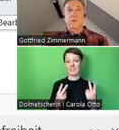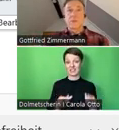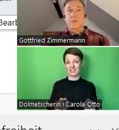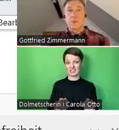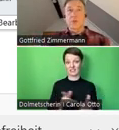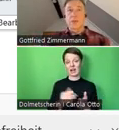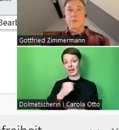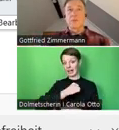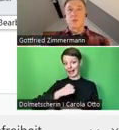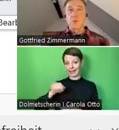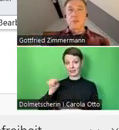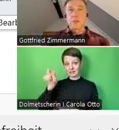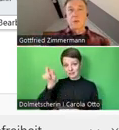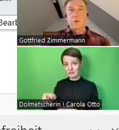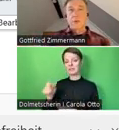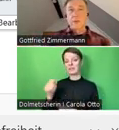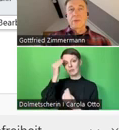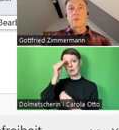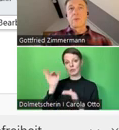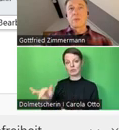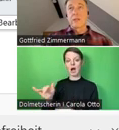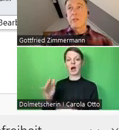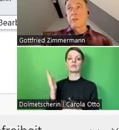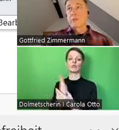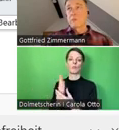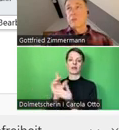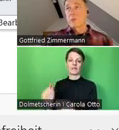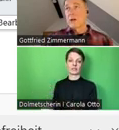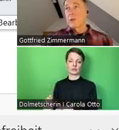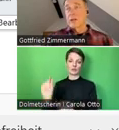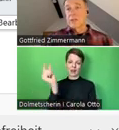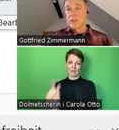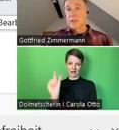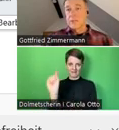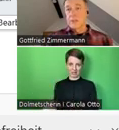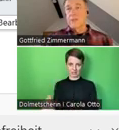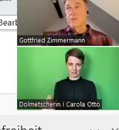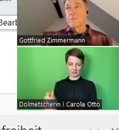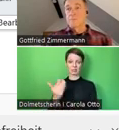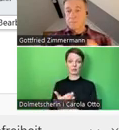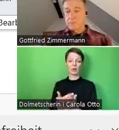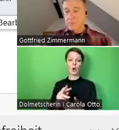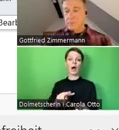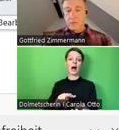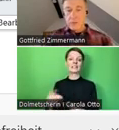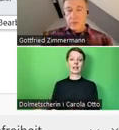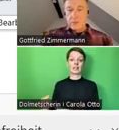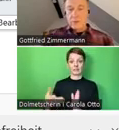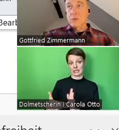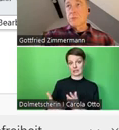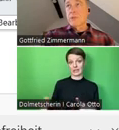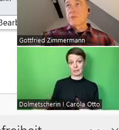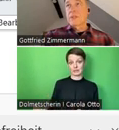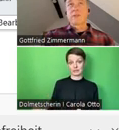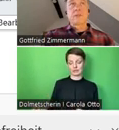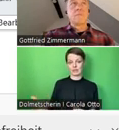auch Informationen stehen zu den Dokumenten und zu den Elementen, zum Beispiel auch der Alternativtext. Geh dann